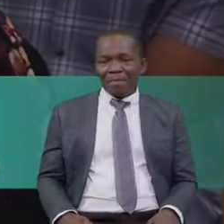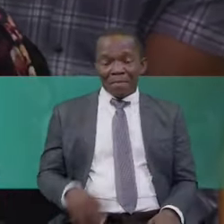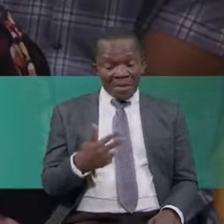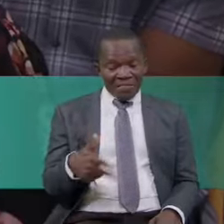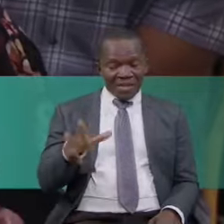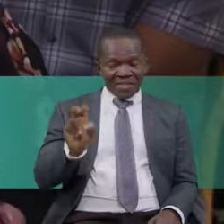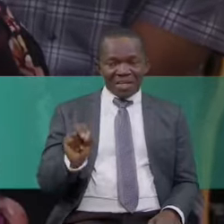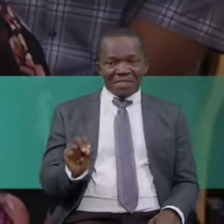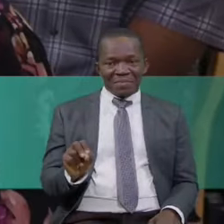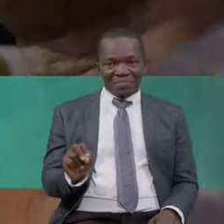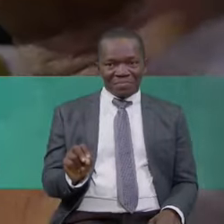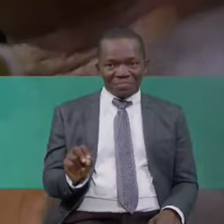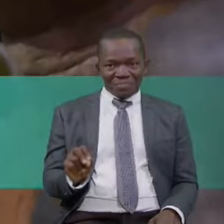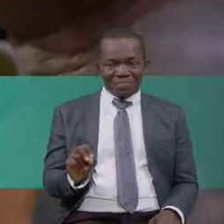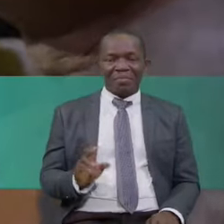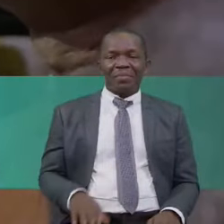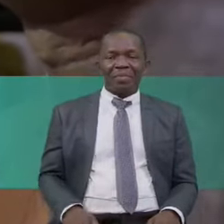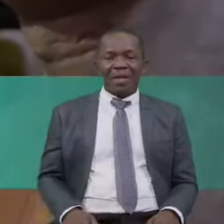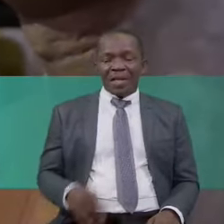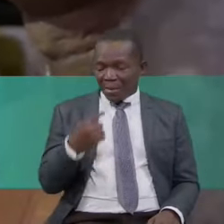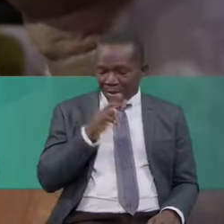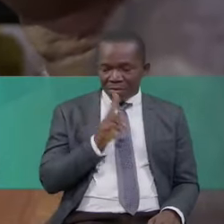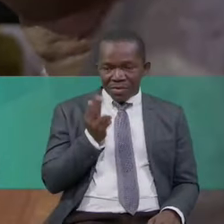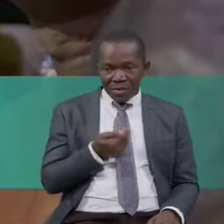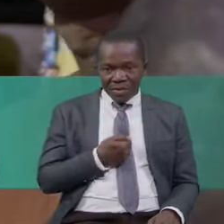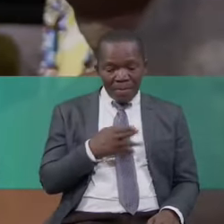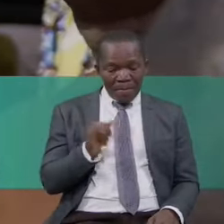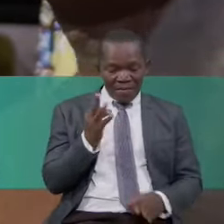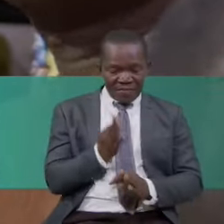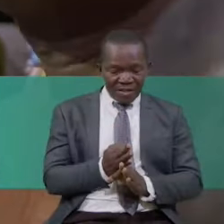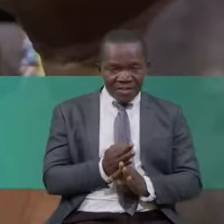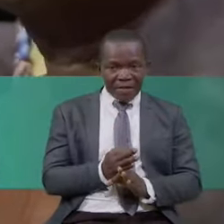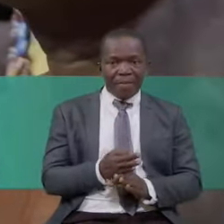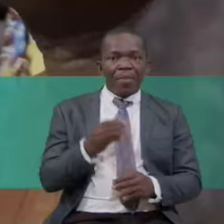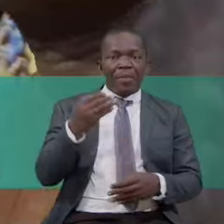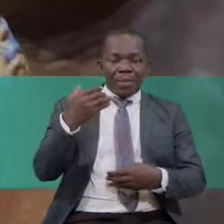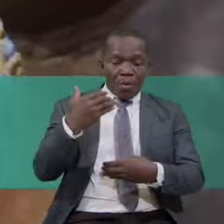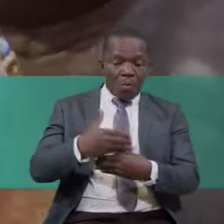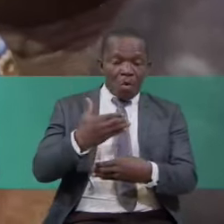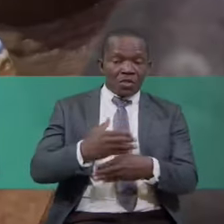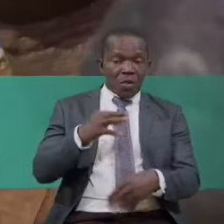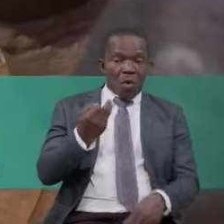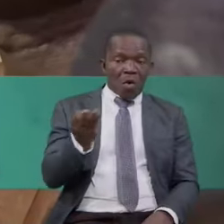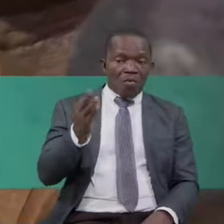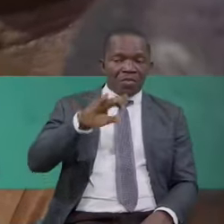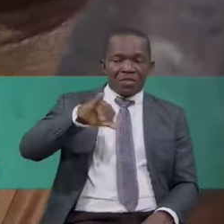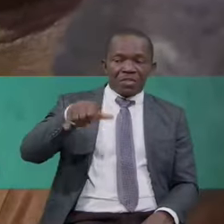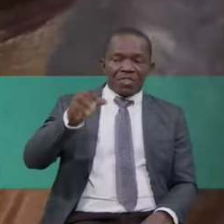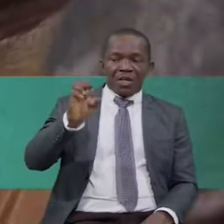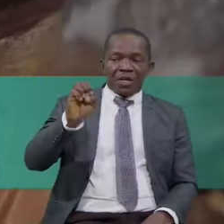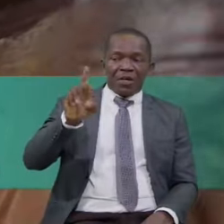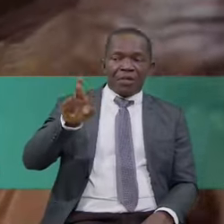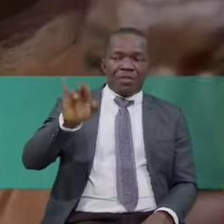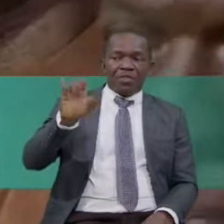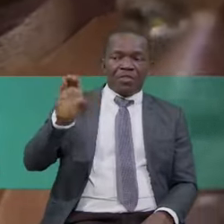30 nous dit c'est pas la foi que les murailles de Jéricho tombè toutes ces